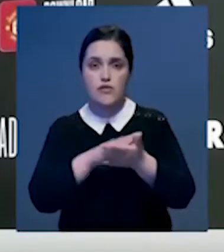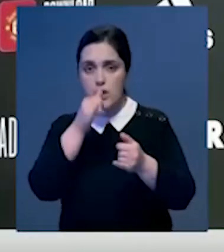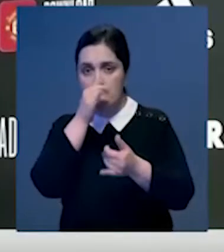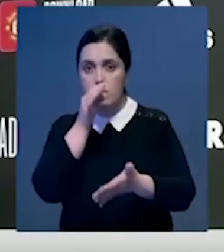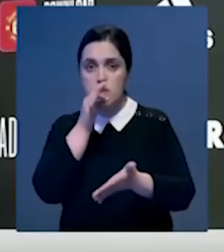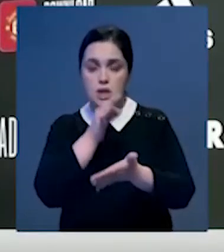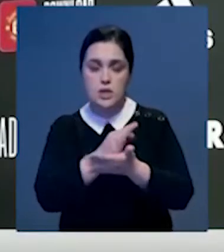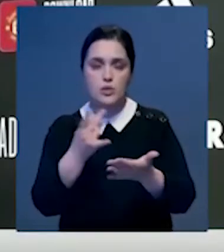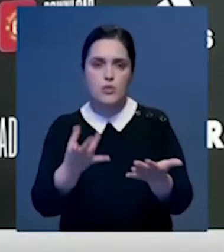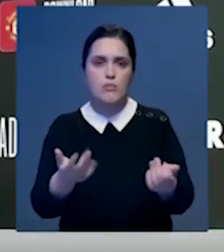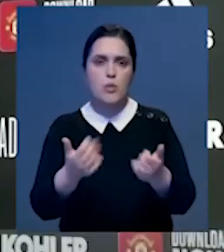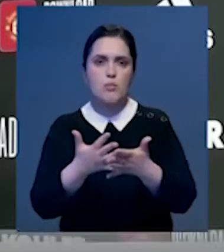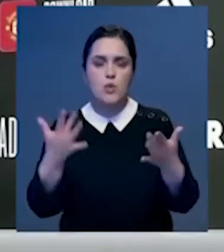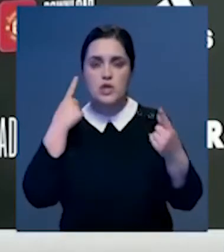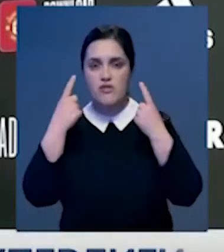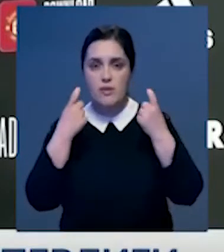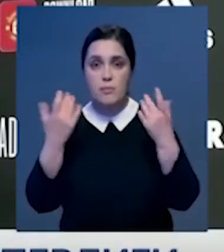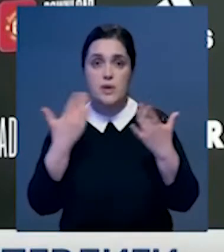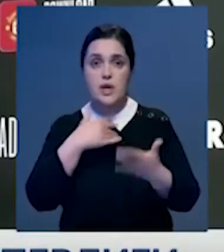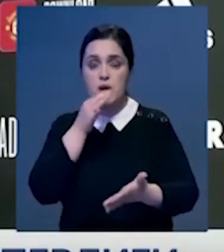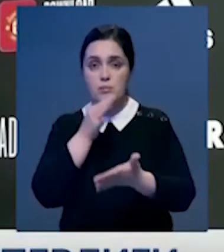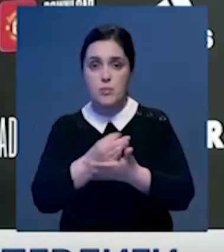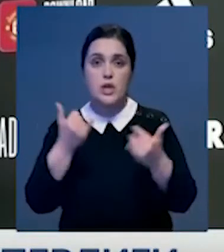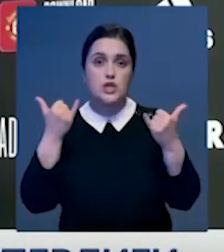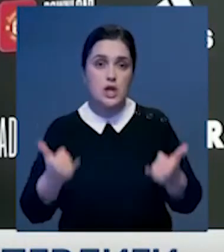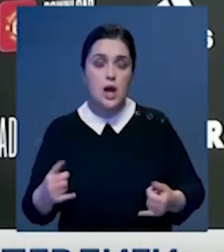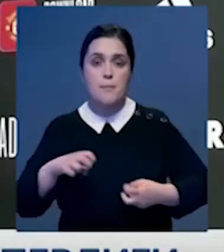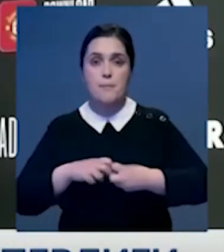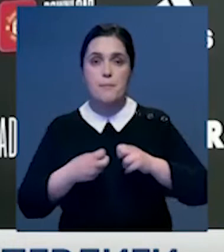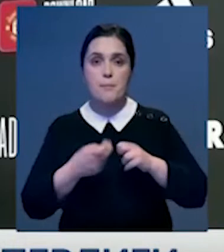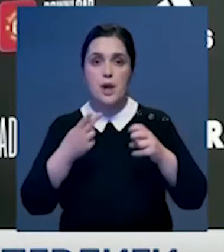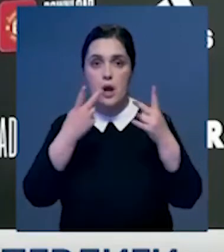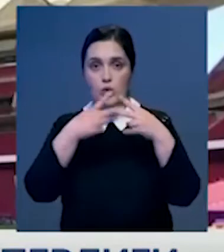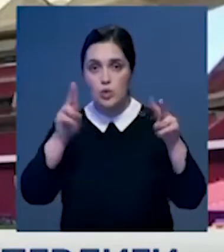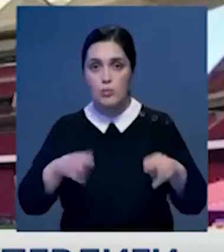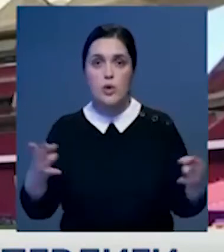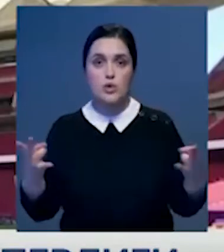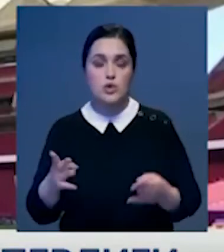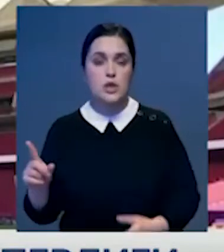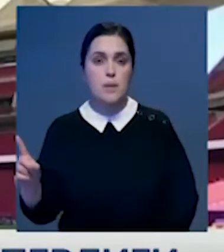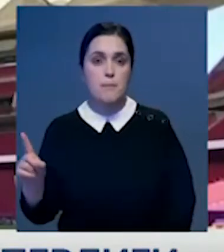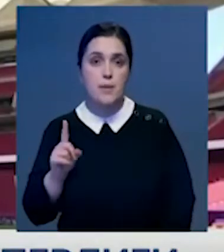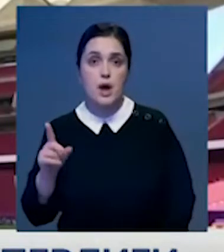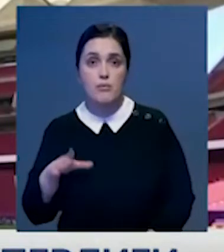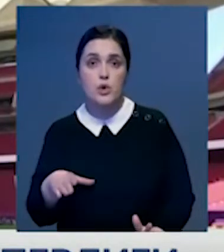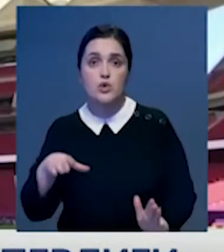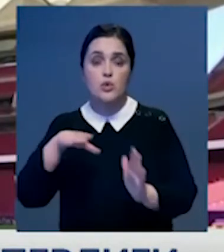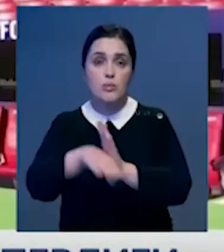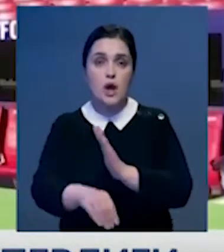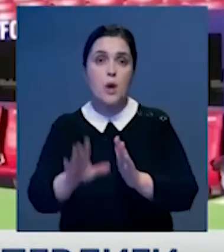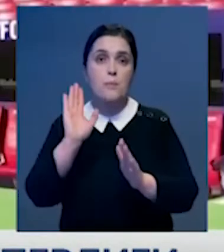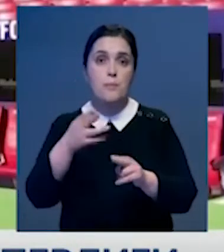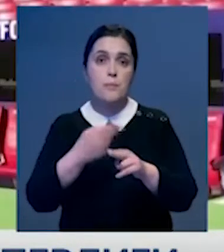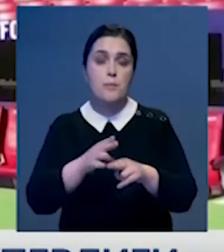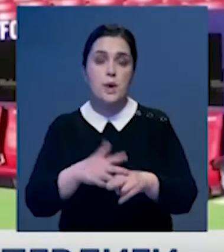нужно получить больше информации если что-то прокомментирую сейчас это может быть проблемой для клуба так что нужно подождать при вступлении основатели получат три